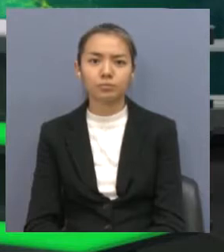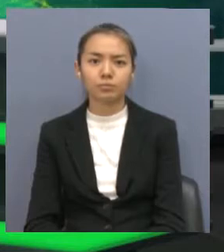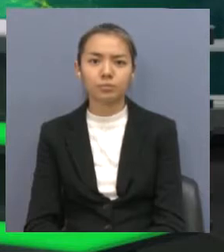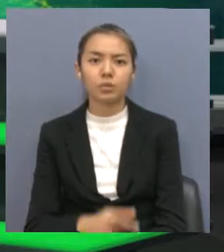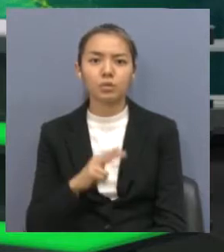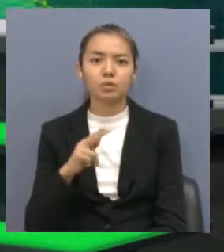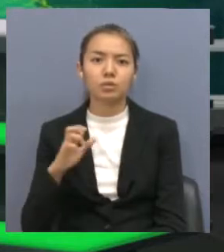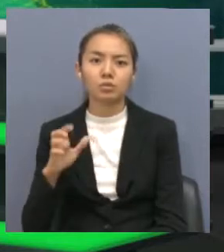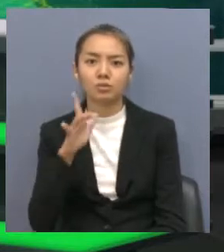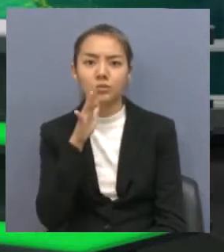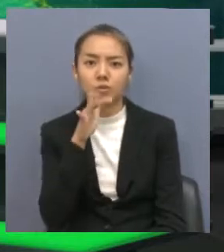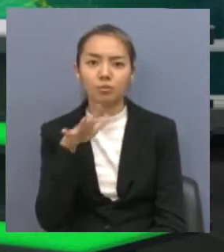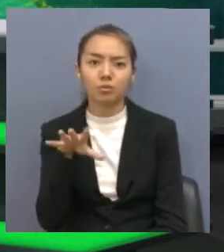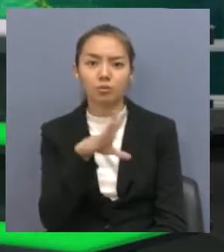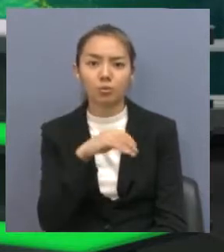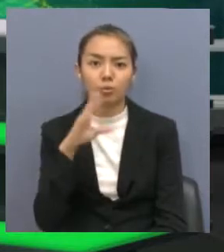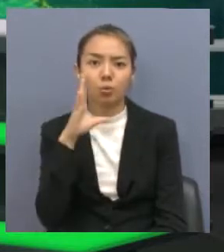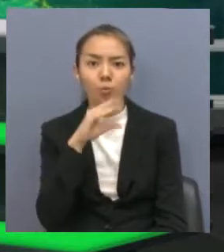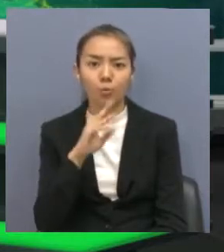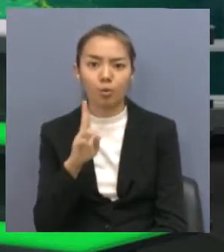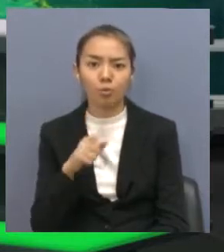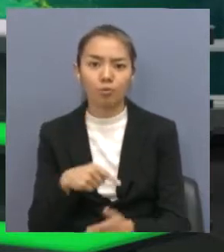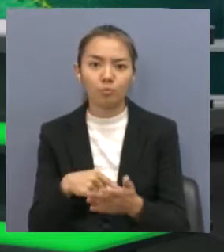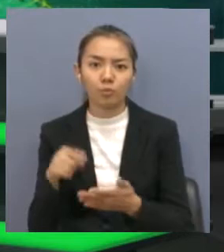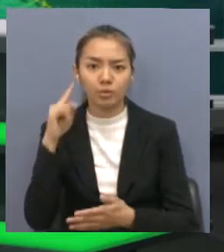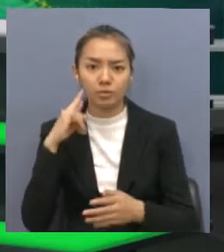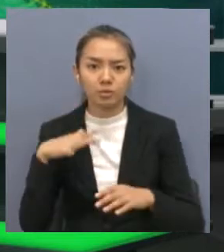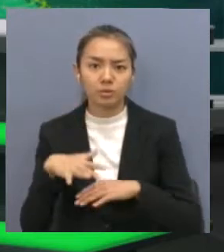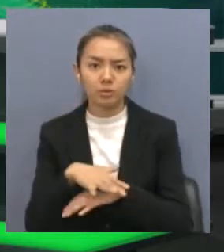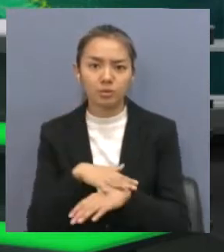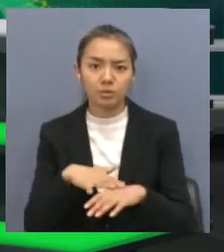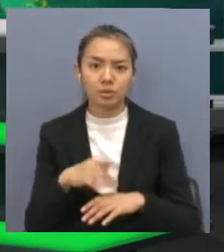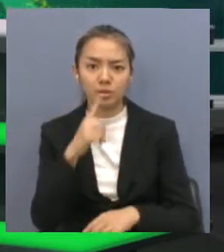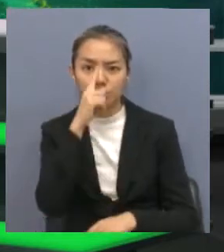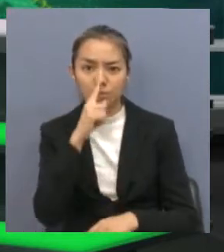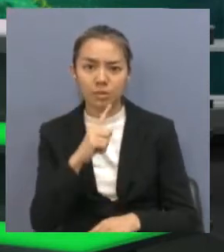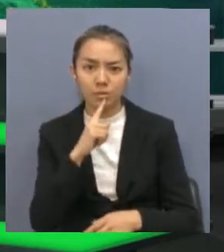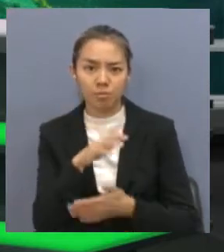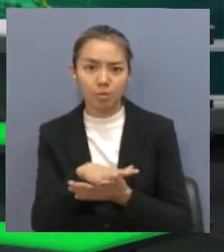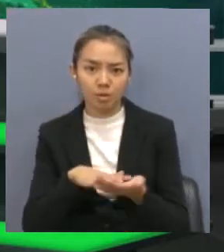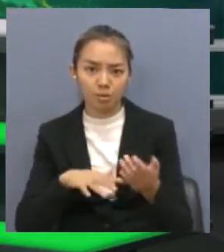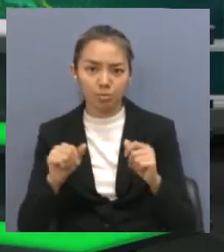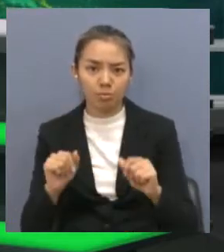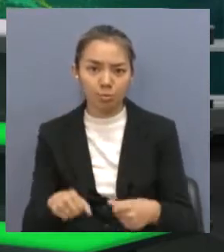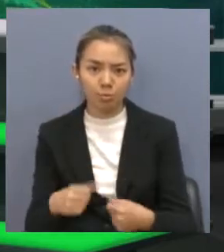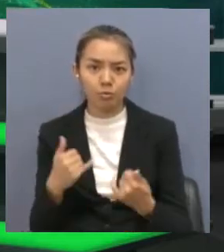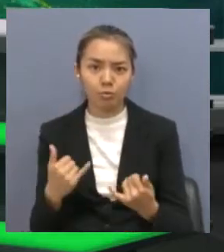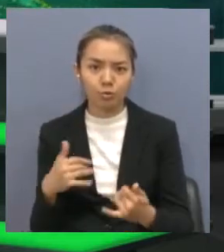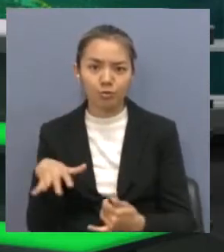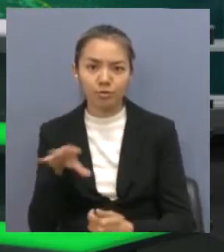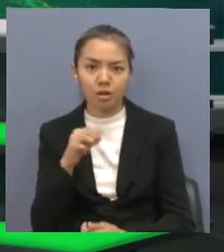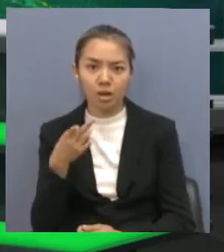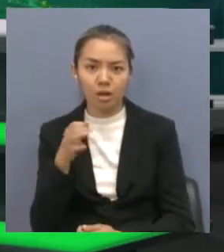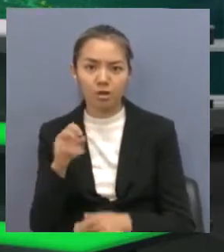Төтенше жағдай уақытында елден шығып үлгермеген шетелдіктер Қазақстанда қалу мерзімін бір айға ұзартылады. Еске сала кетейік, елдегі